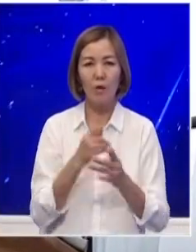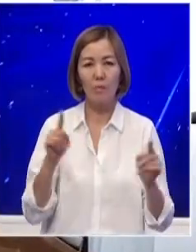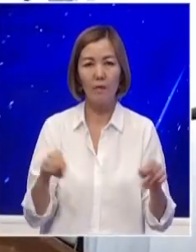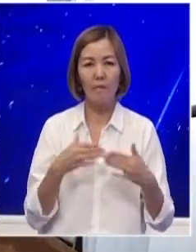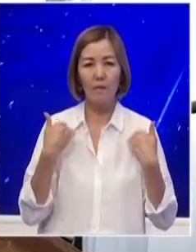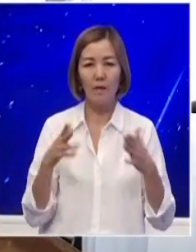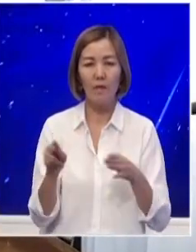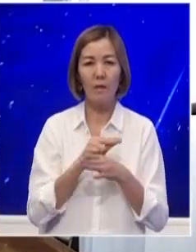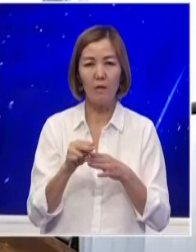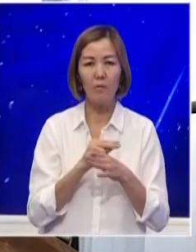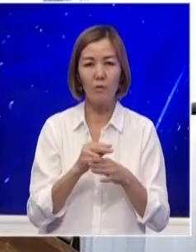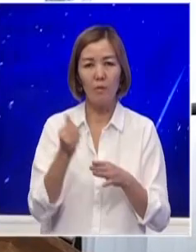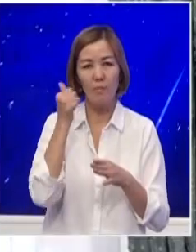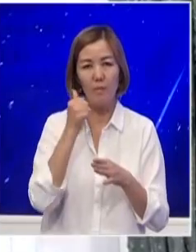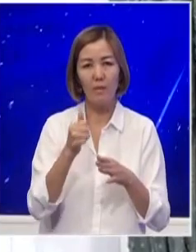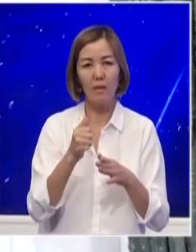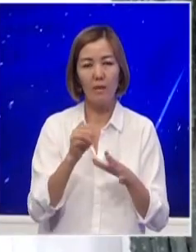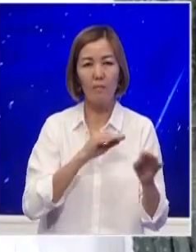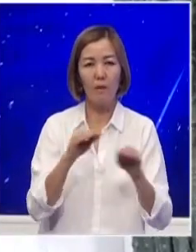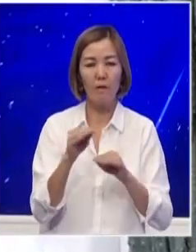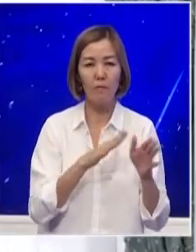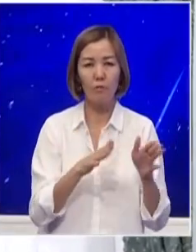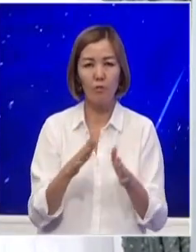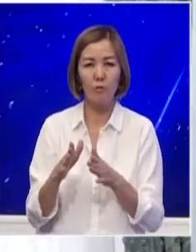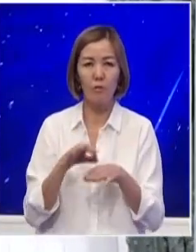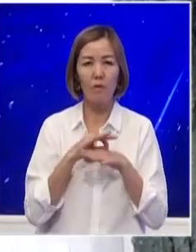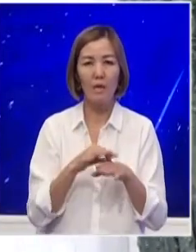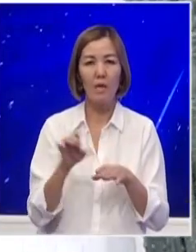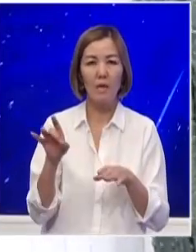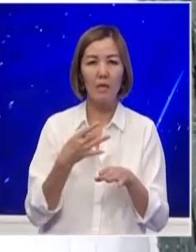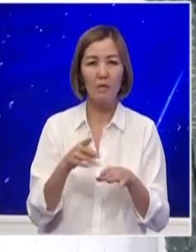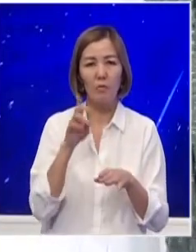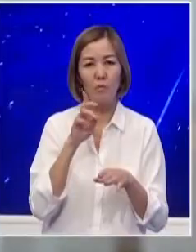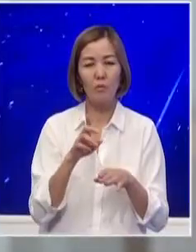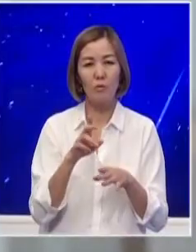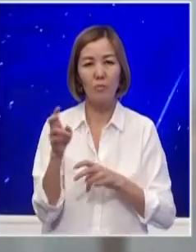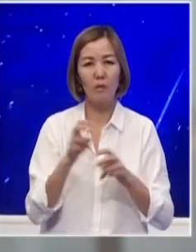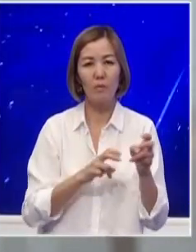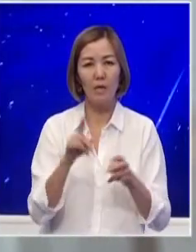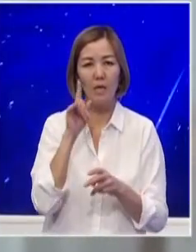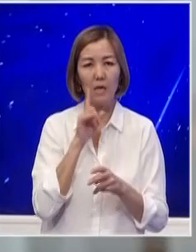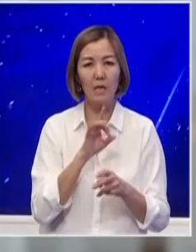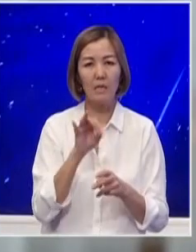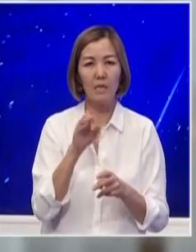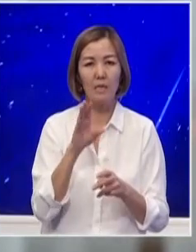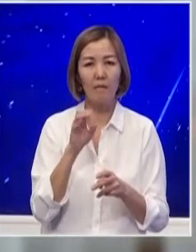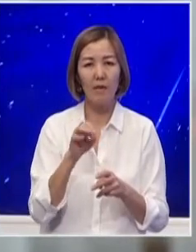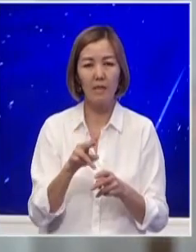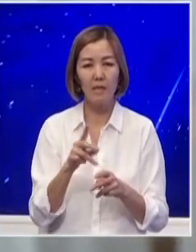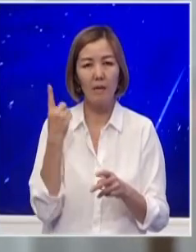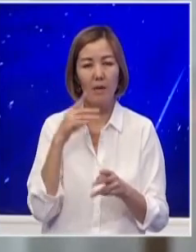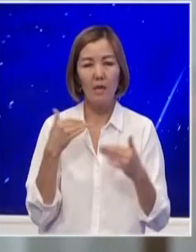музея, реконструкции памятника и благоустройству территории будут вести республиканское государственное предприятие «Казреставрация». По